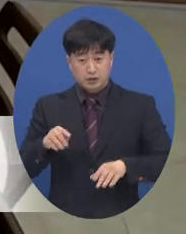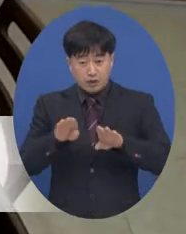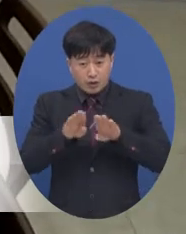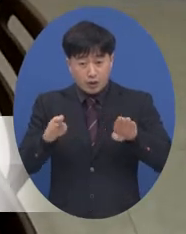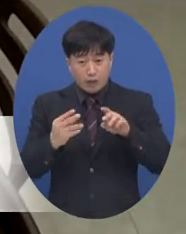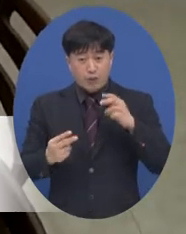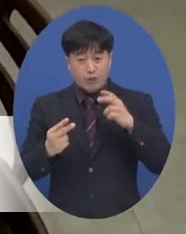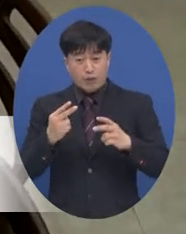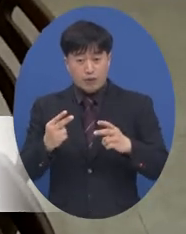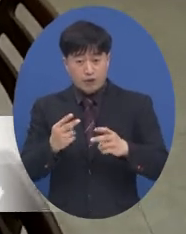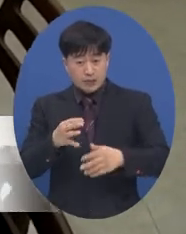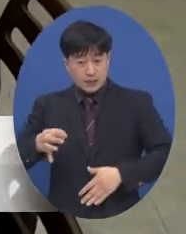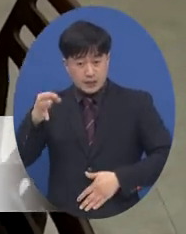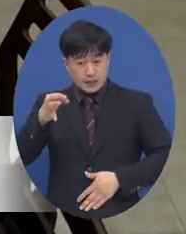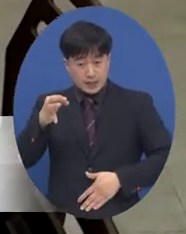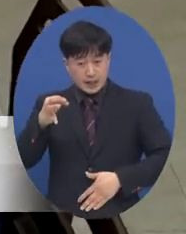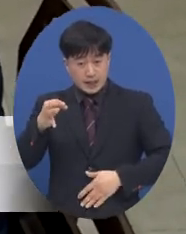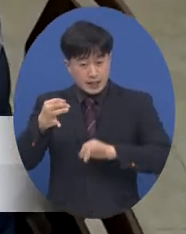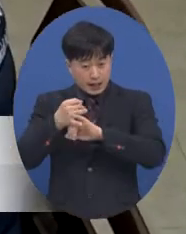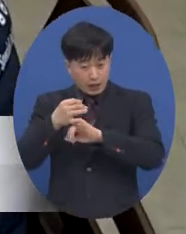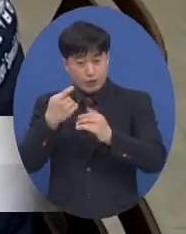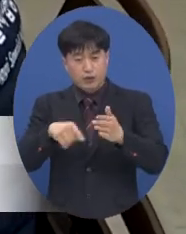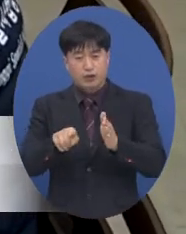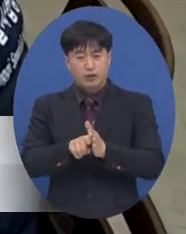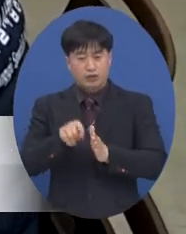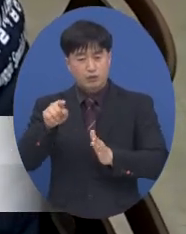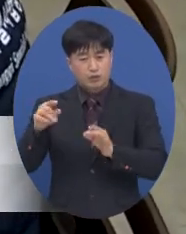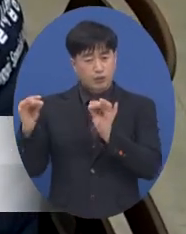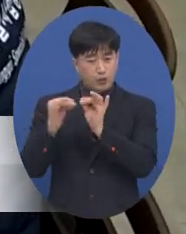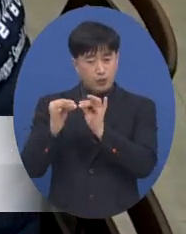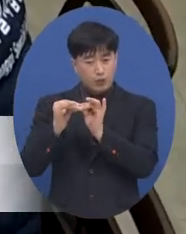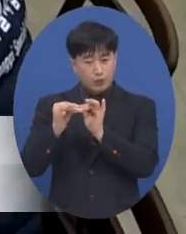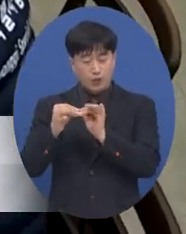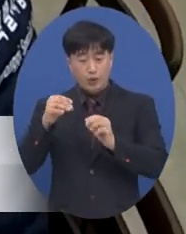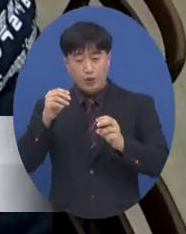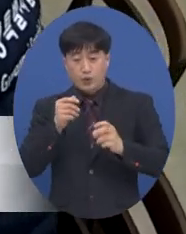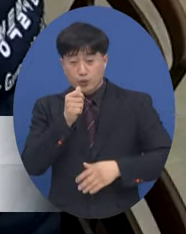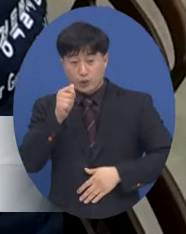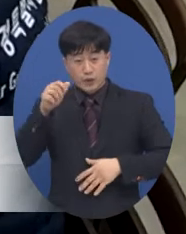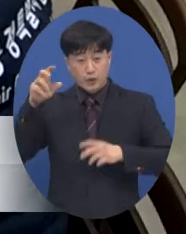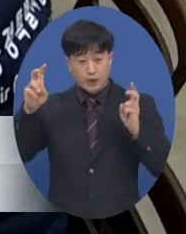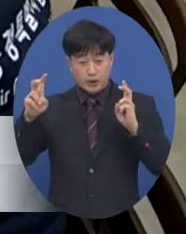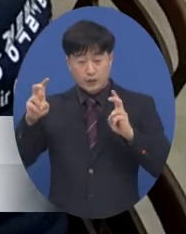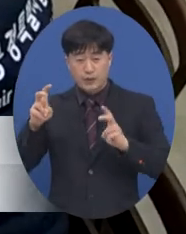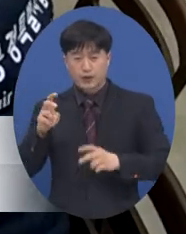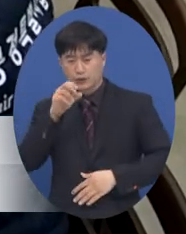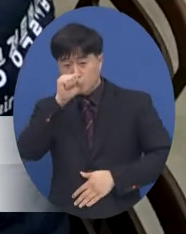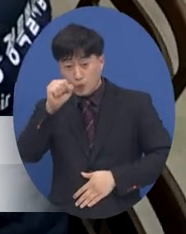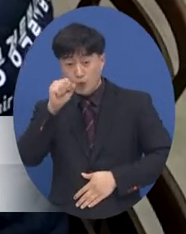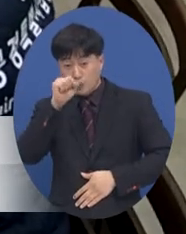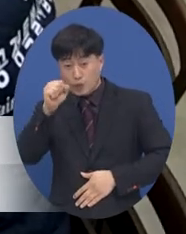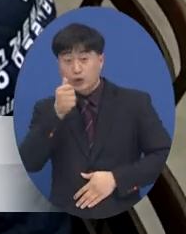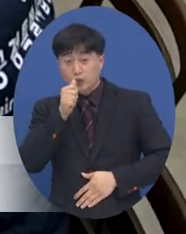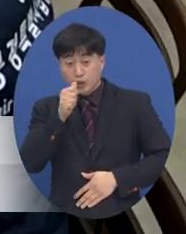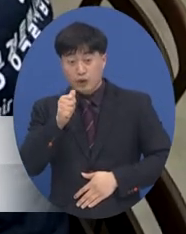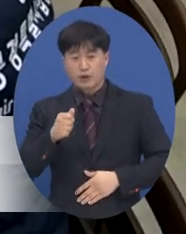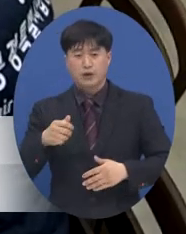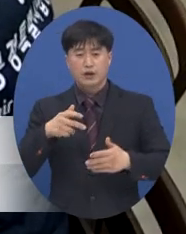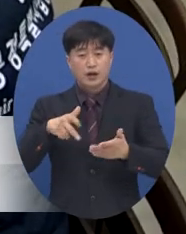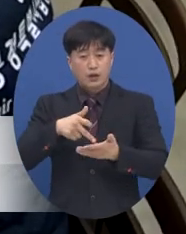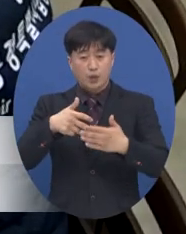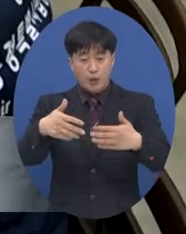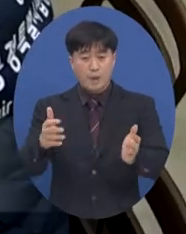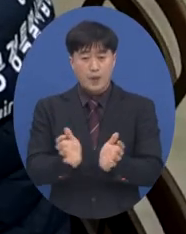시세에 대해서 방어를 하기 위해서 그 금액을 동조하는 누군가를 찾아먹으라고 해가지고 이 단체카톡방에서 얘네들